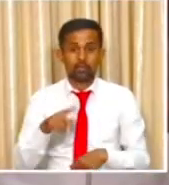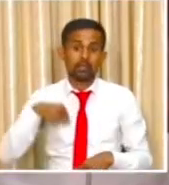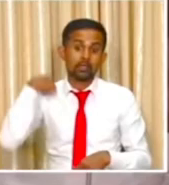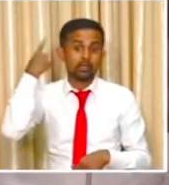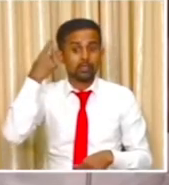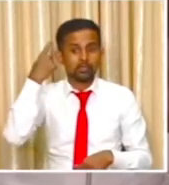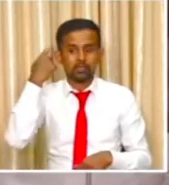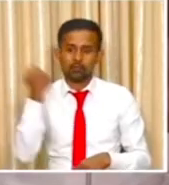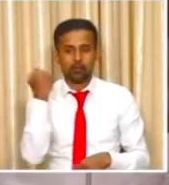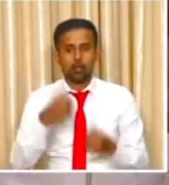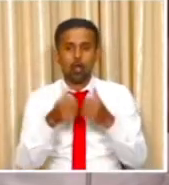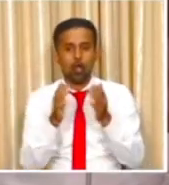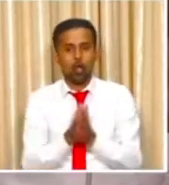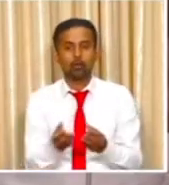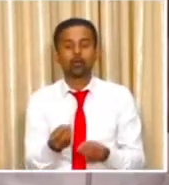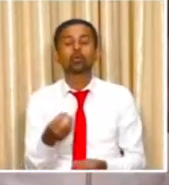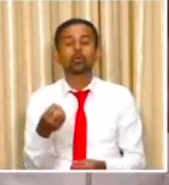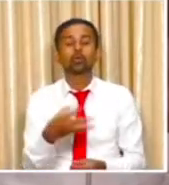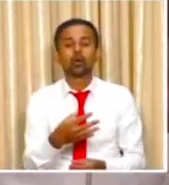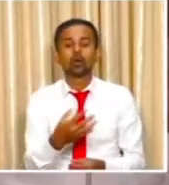සැසියේදී සම්පූර්ණ වාර්තාව දෙන්නම් ඔබතුමාට කොයි කාලෙද ඕනේ